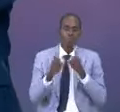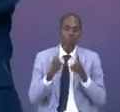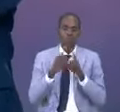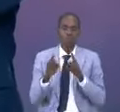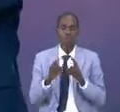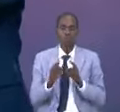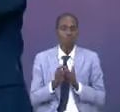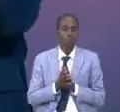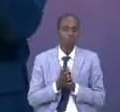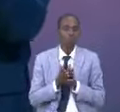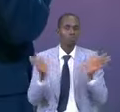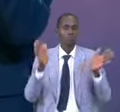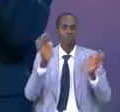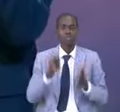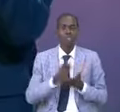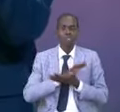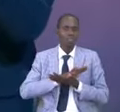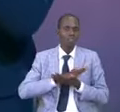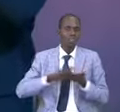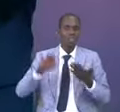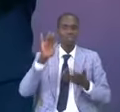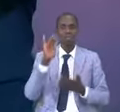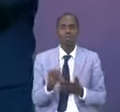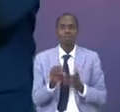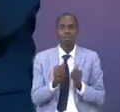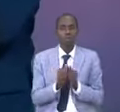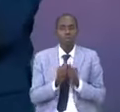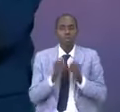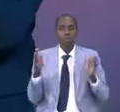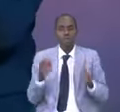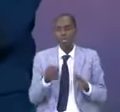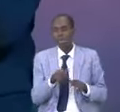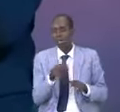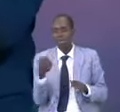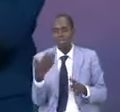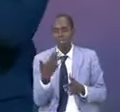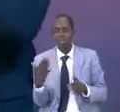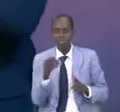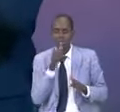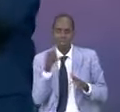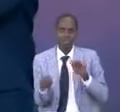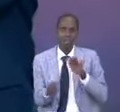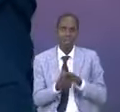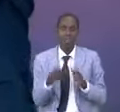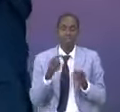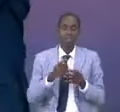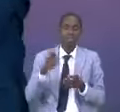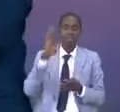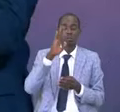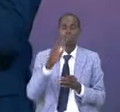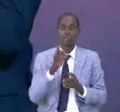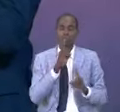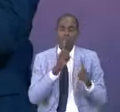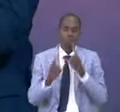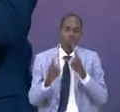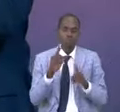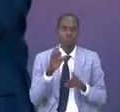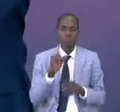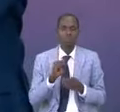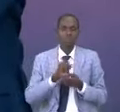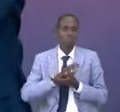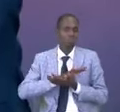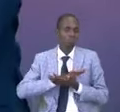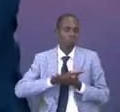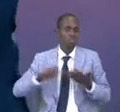clairement sans ambiguïté l'esprit dit expressément que dans les